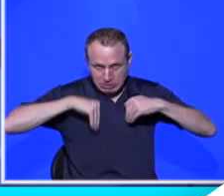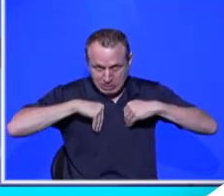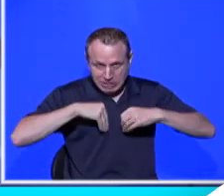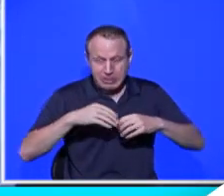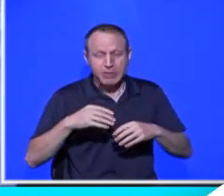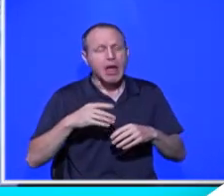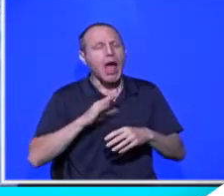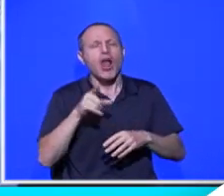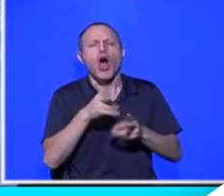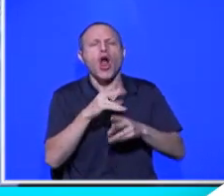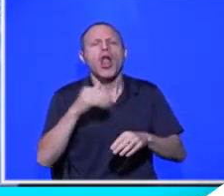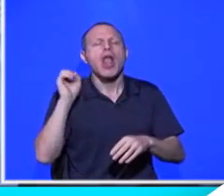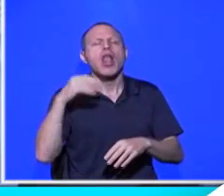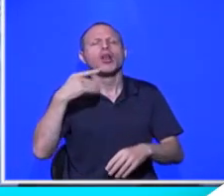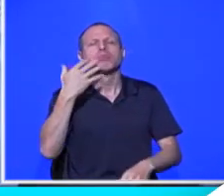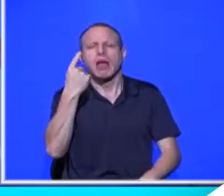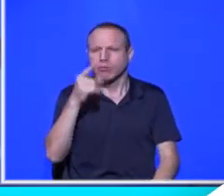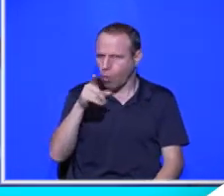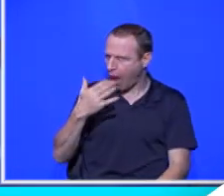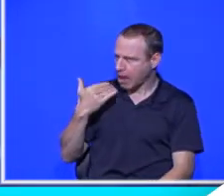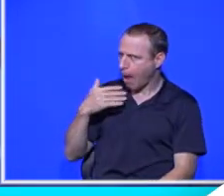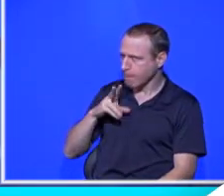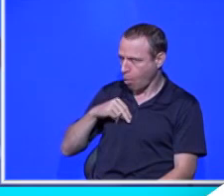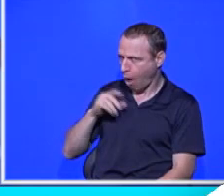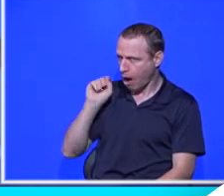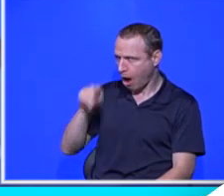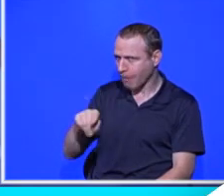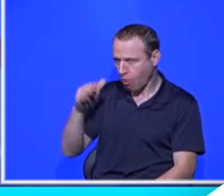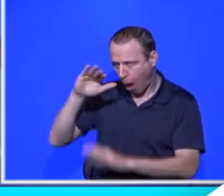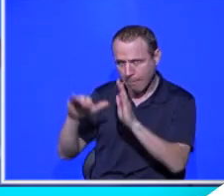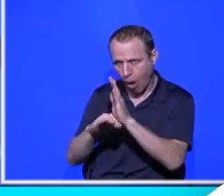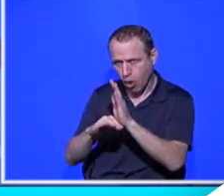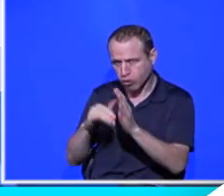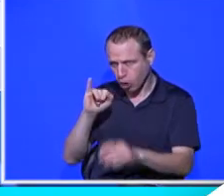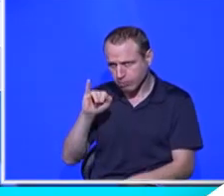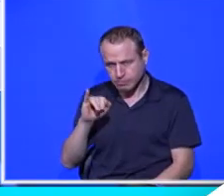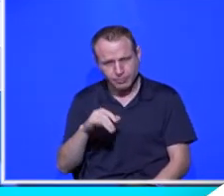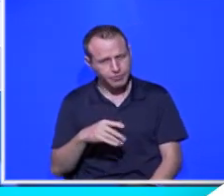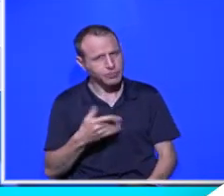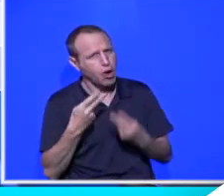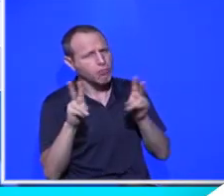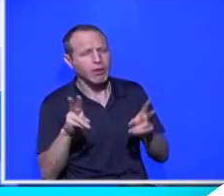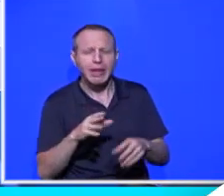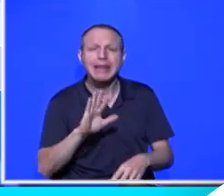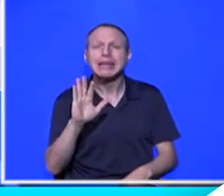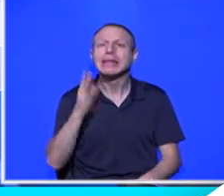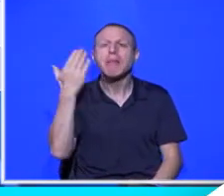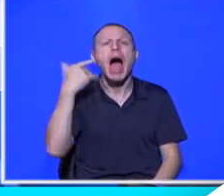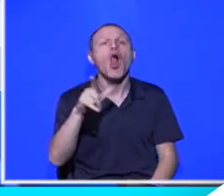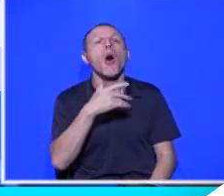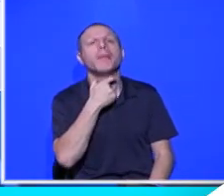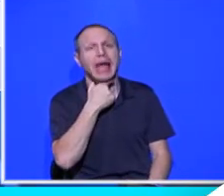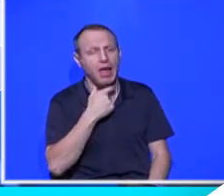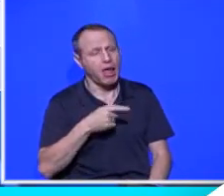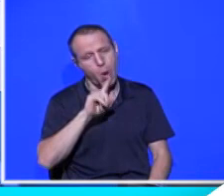פחות, יוסי? זה לא משנה, זה לא משנה. הוא היה מוכן לבוא על פחות, יוסי? תשמעי, אם הייתה לו ברירה, יכול להיות שכן. השאלה תמיד היא